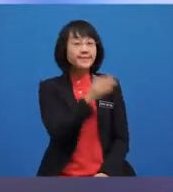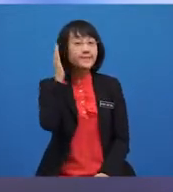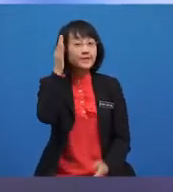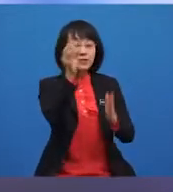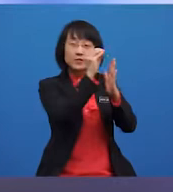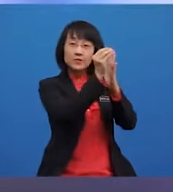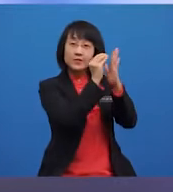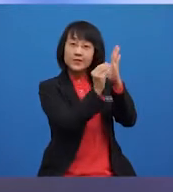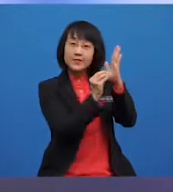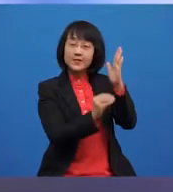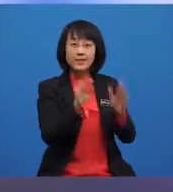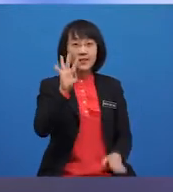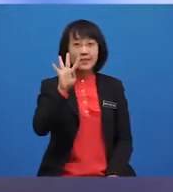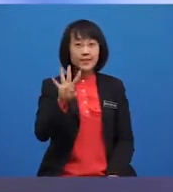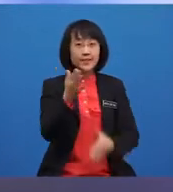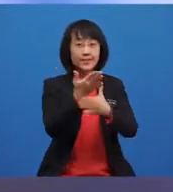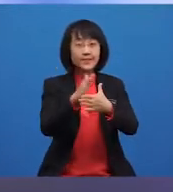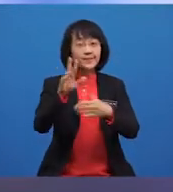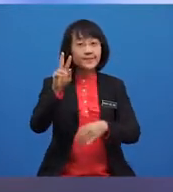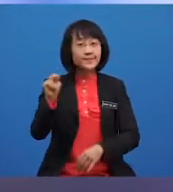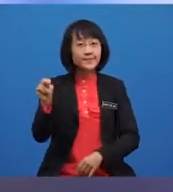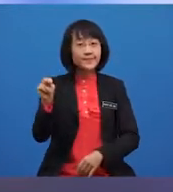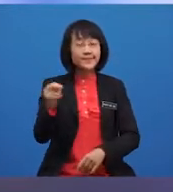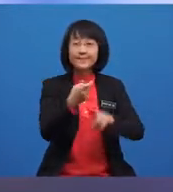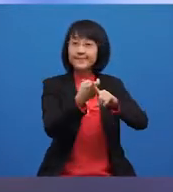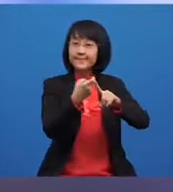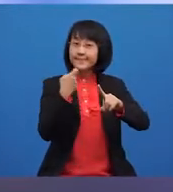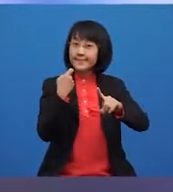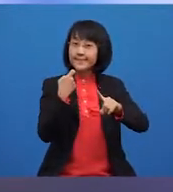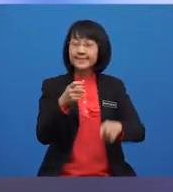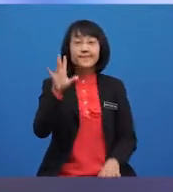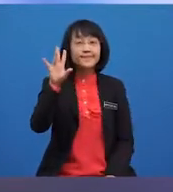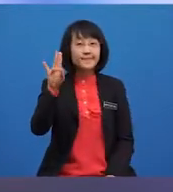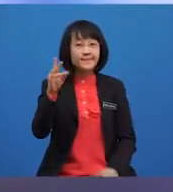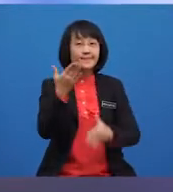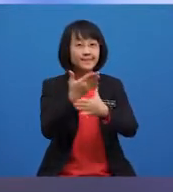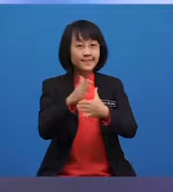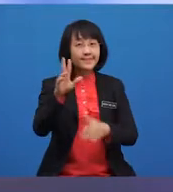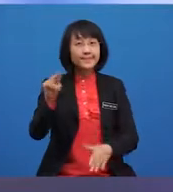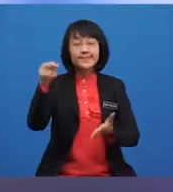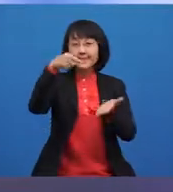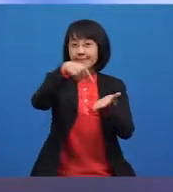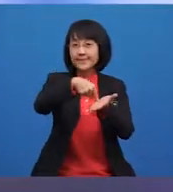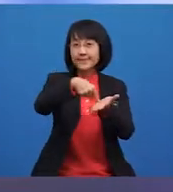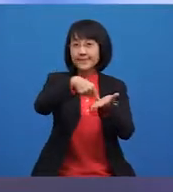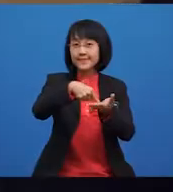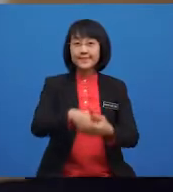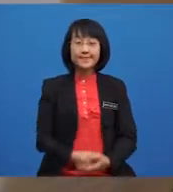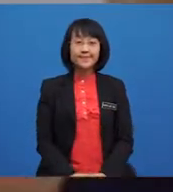kita akan lorek 4 bahagian daripada 7 bahagian ini.